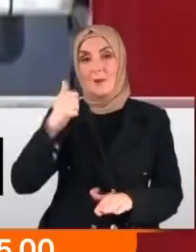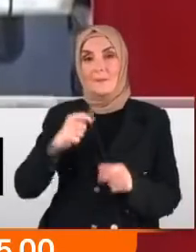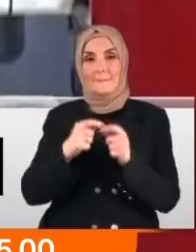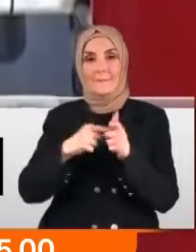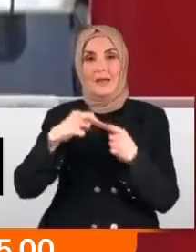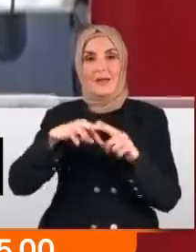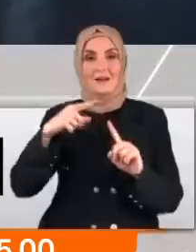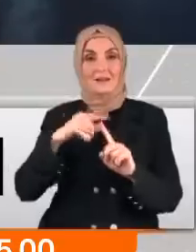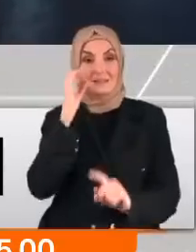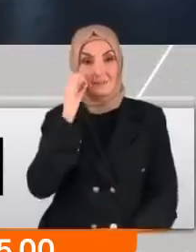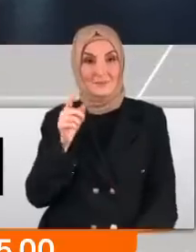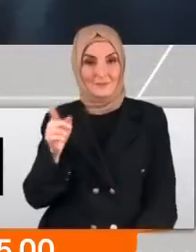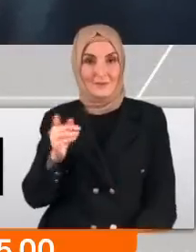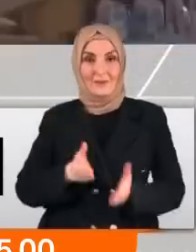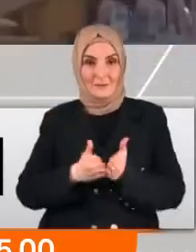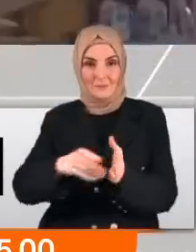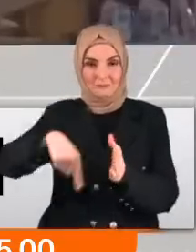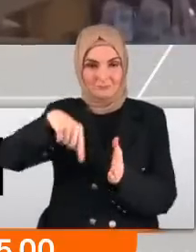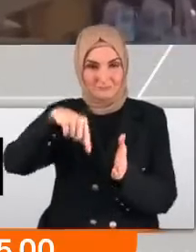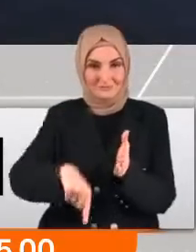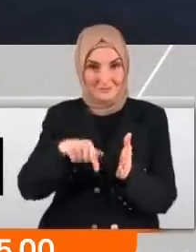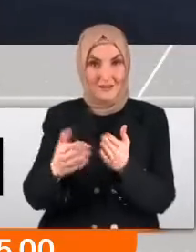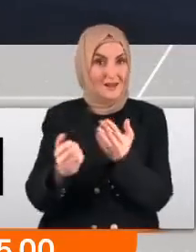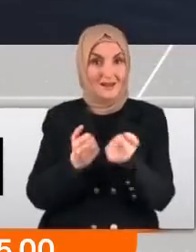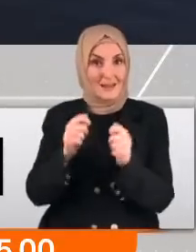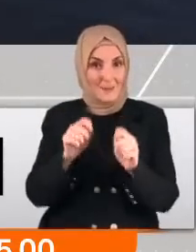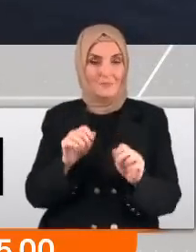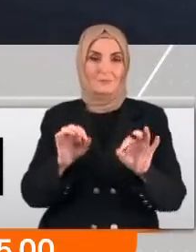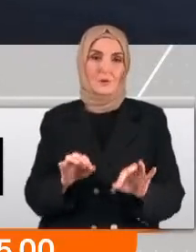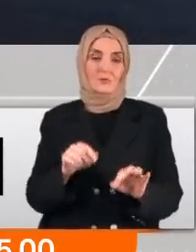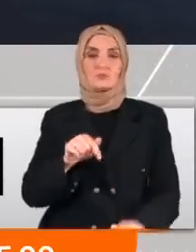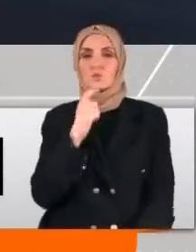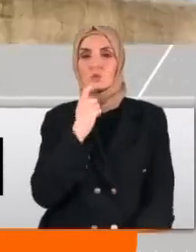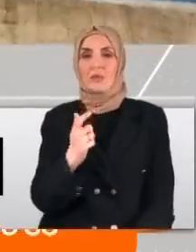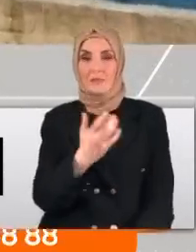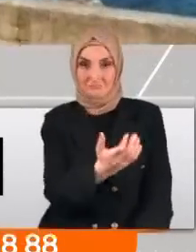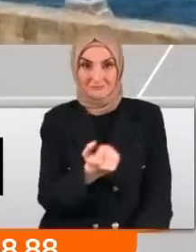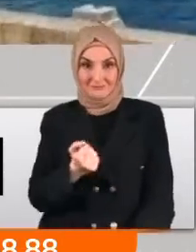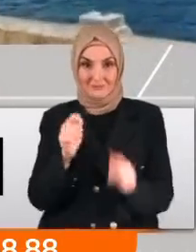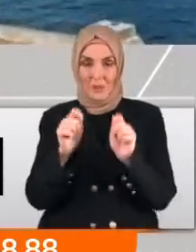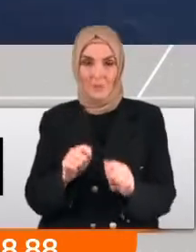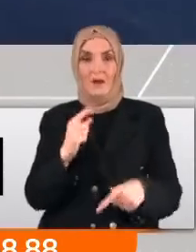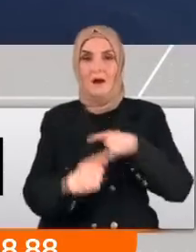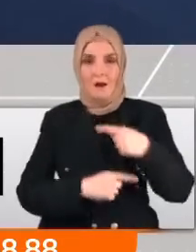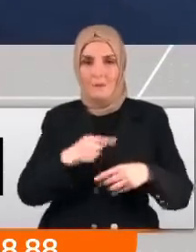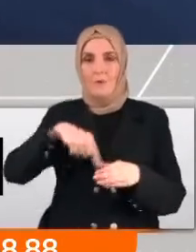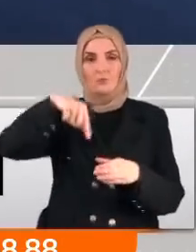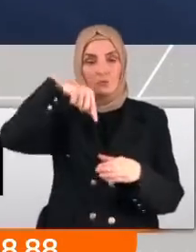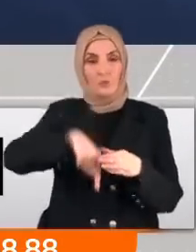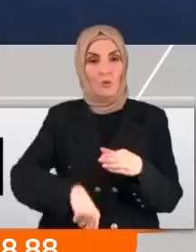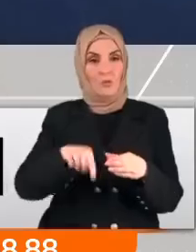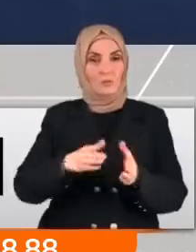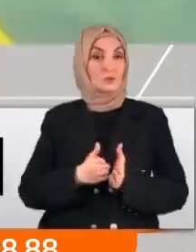katmasıyla başlamıştı. Bu yıl alımını gerçekleştireceğimiz arama sondaj gemisiyle yılda en az